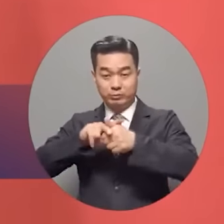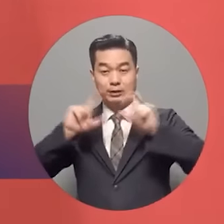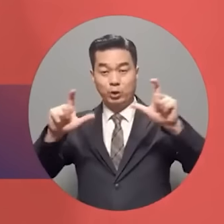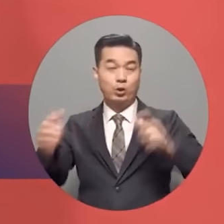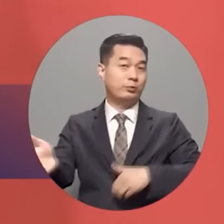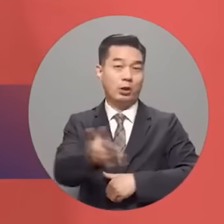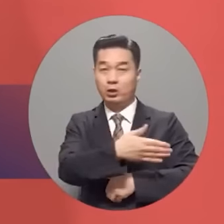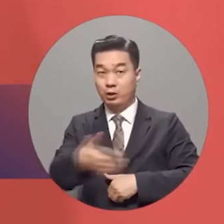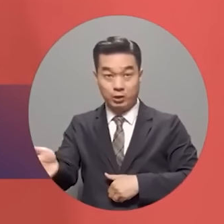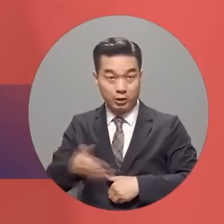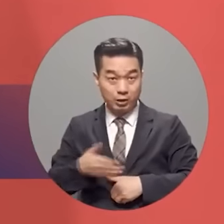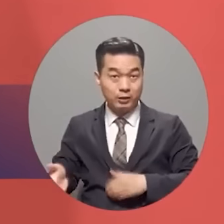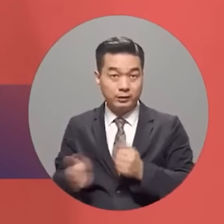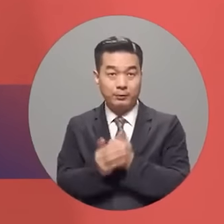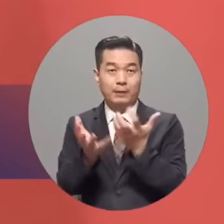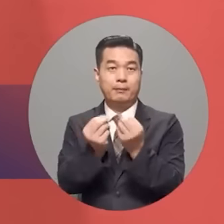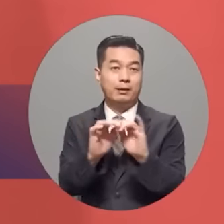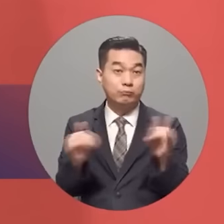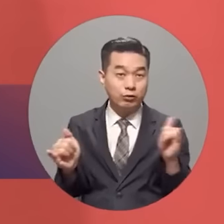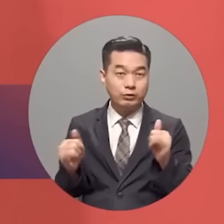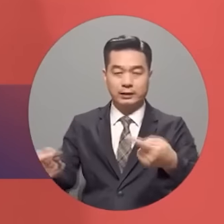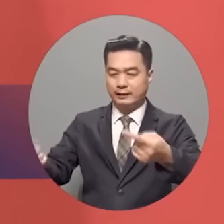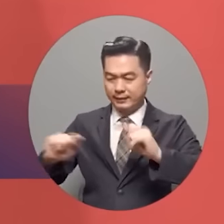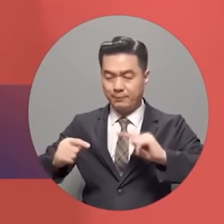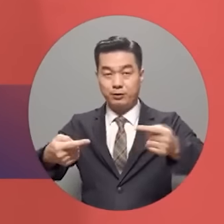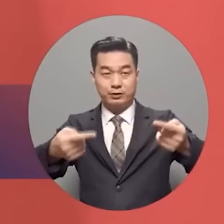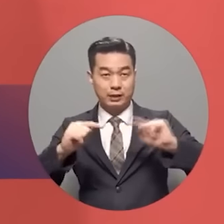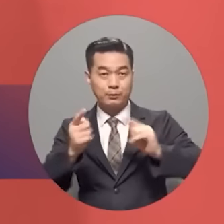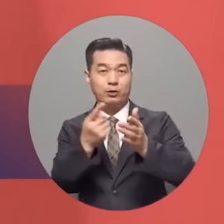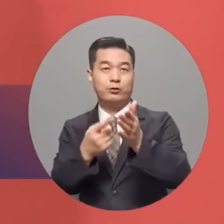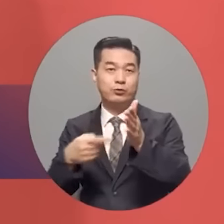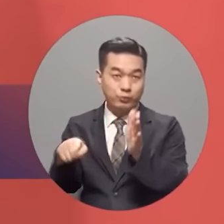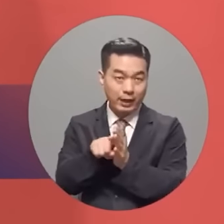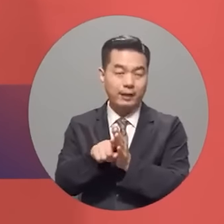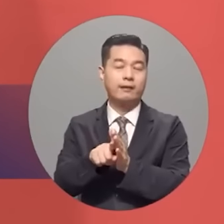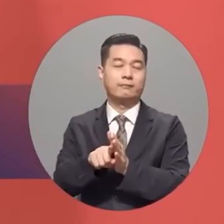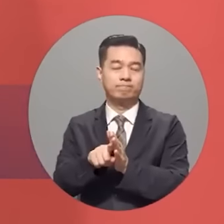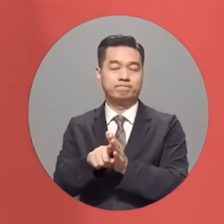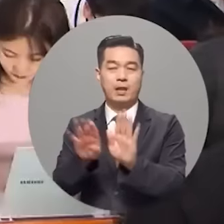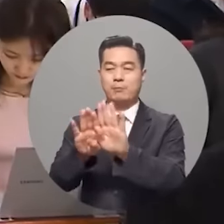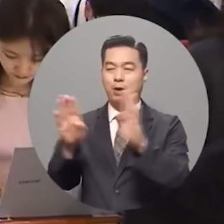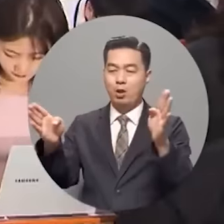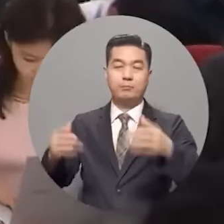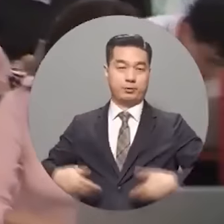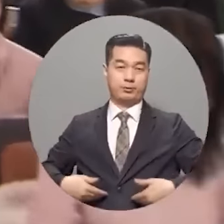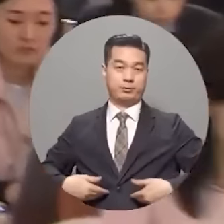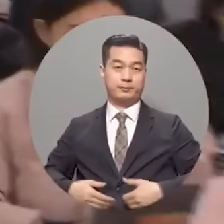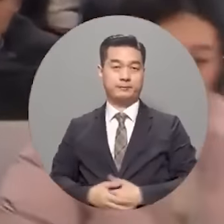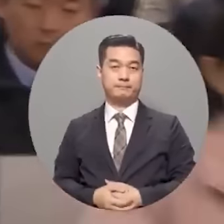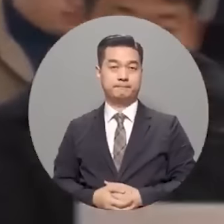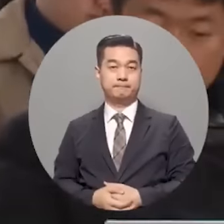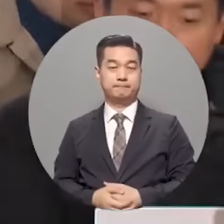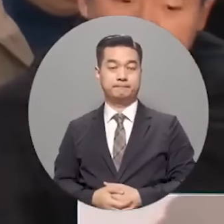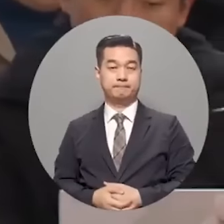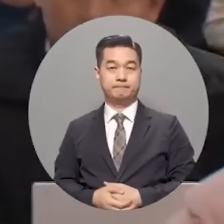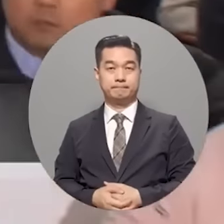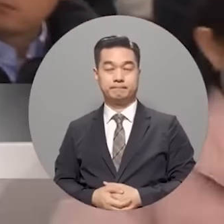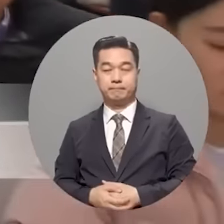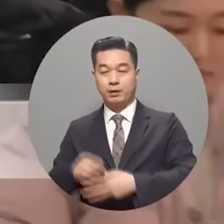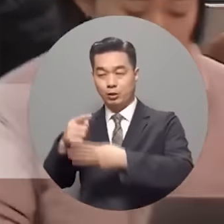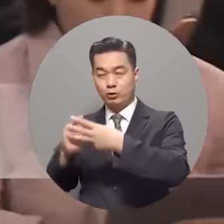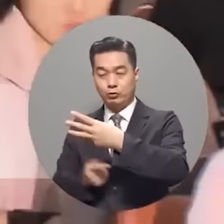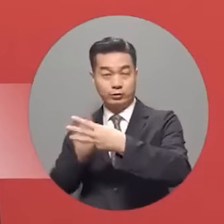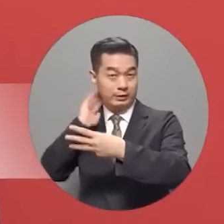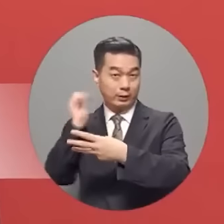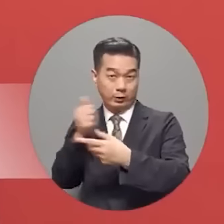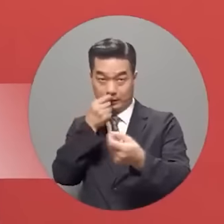때문에 많은 분들이 참여할 수 있도록 할 필요도 있고. 이른바 친윤 핵심